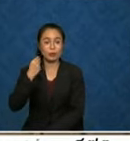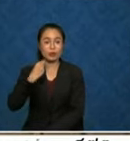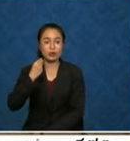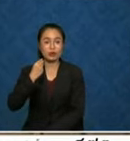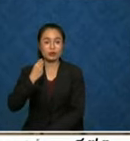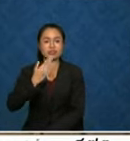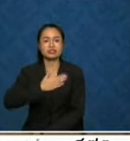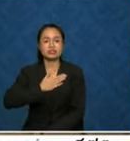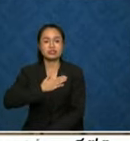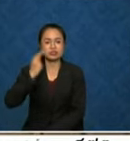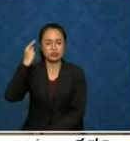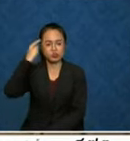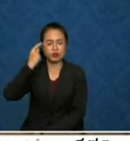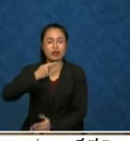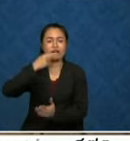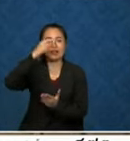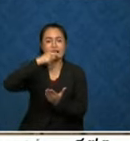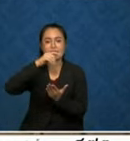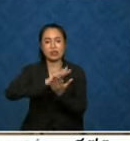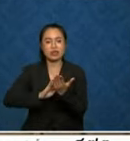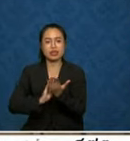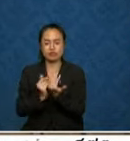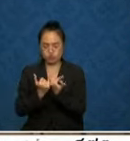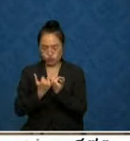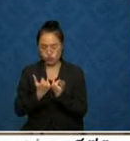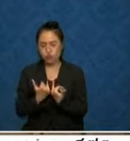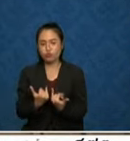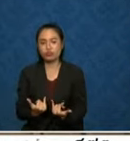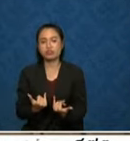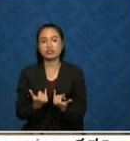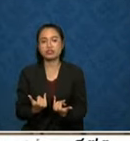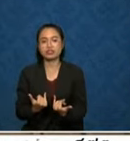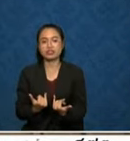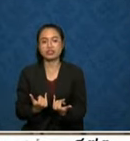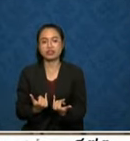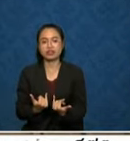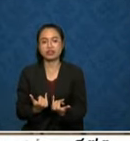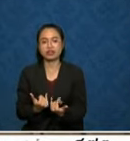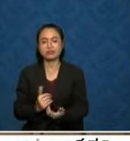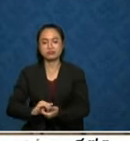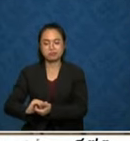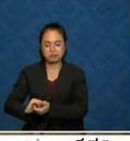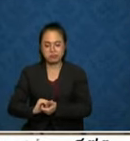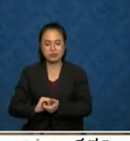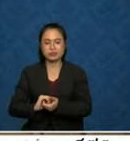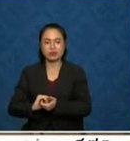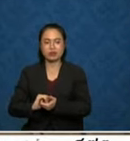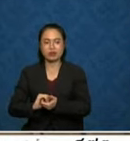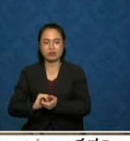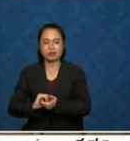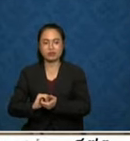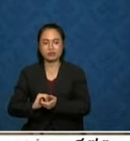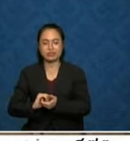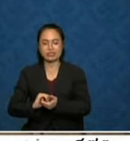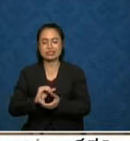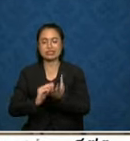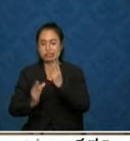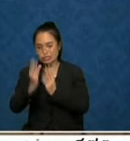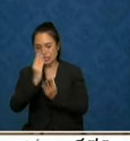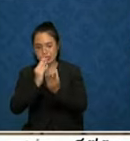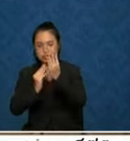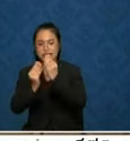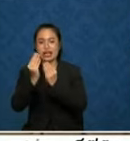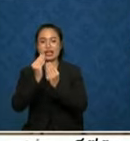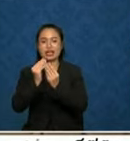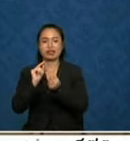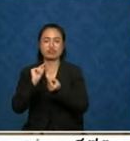ดิฉันเห็นว่าประเทศไทยเนี่ยถึงเวลาแล้วค่ะที่เราต้องเรียนวิชา financial literacy หรือความรอบ